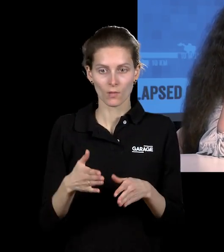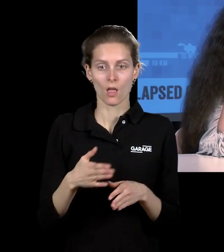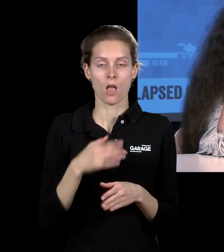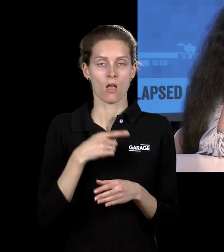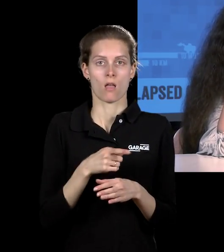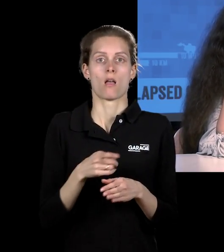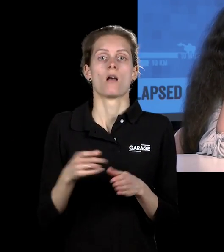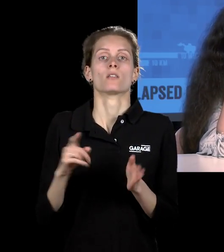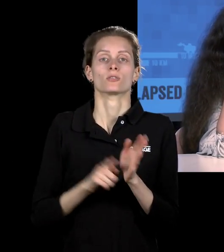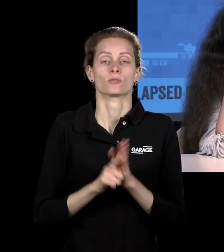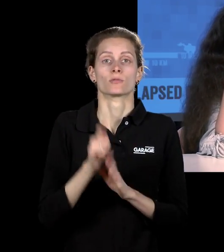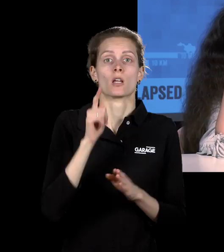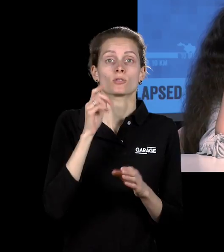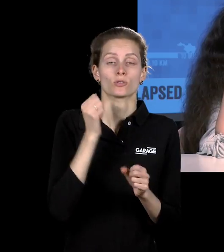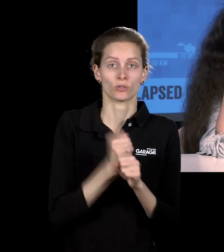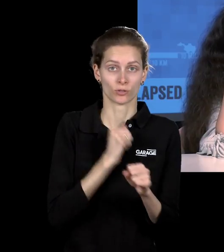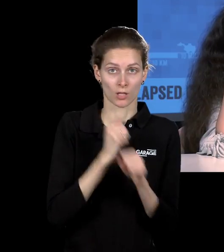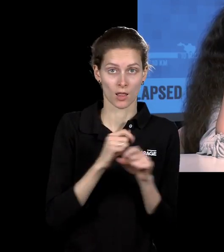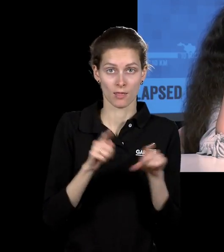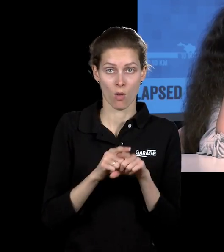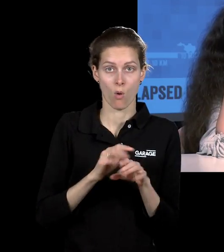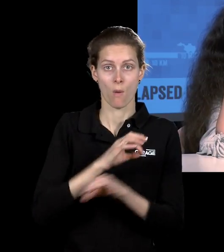проекта, и в Сахаре его поймали,